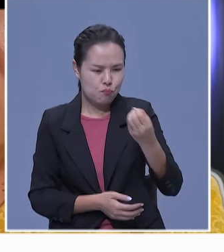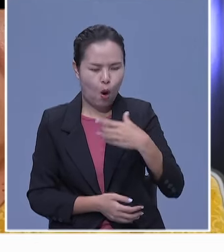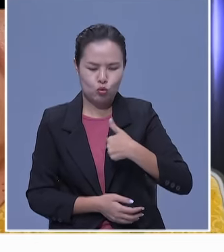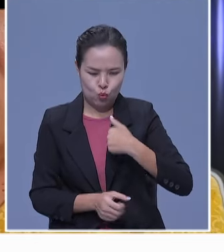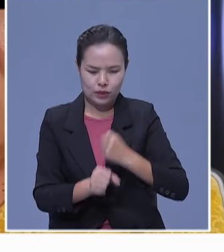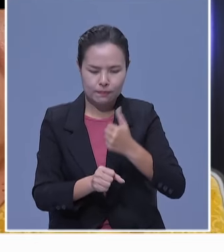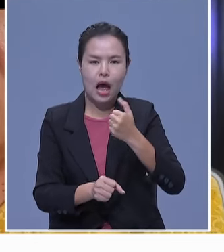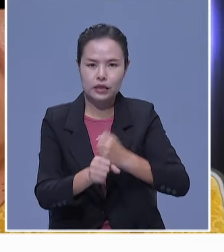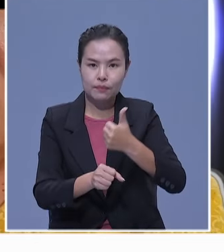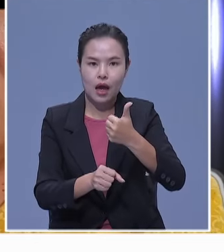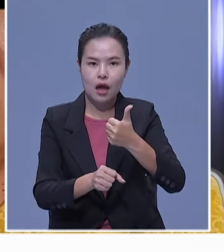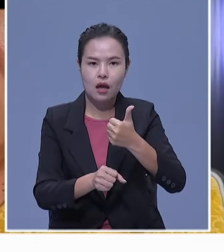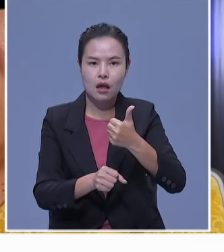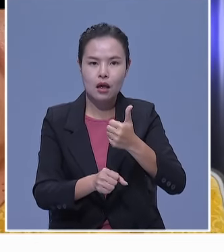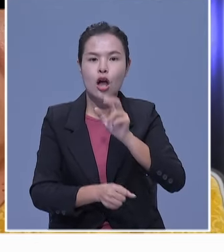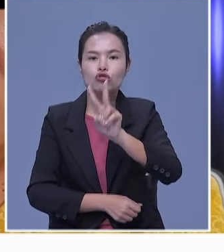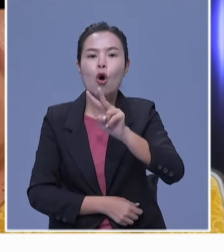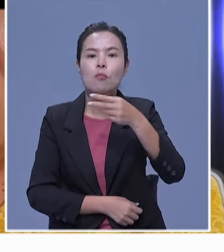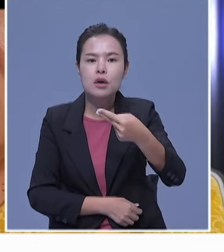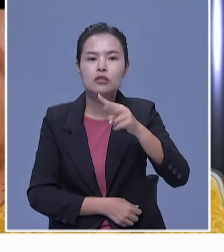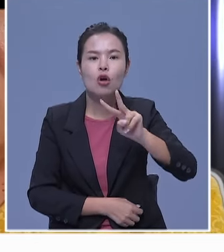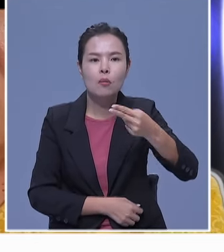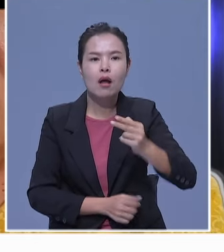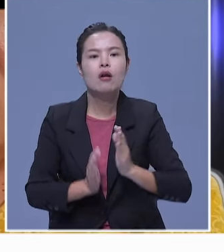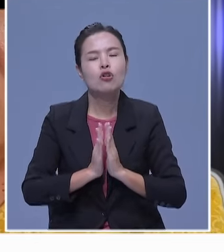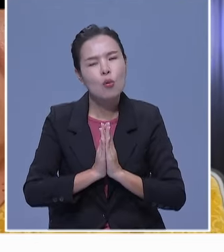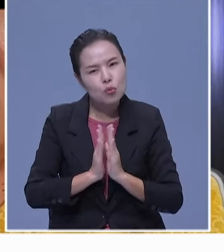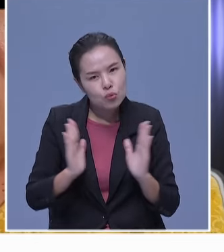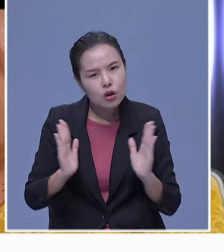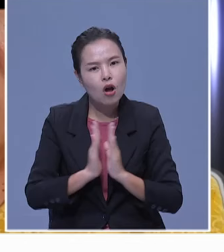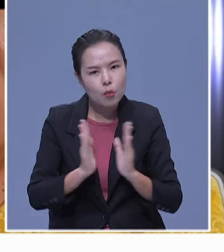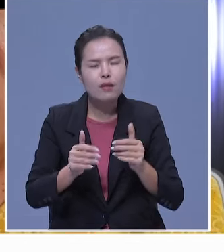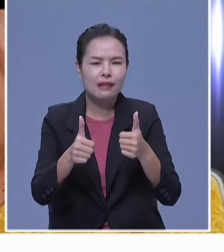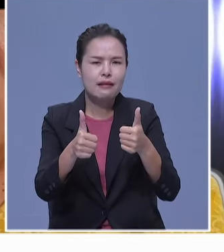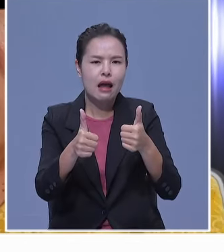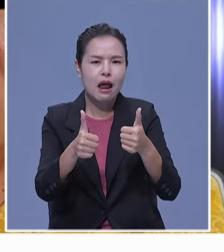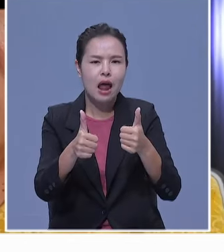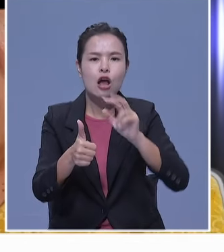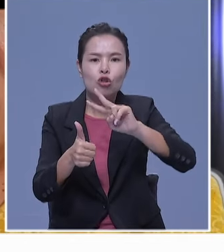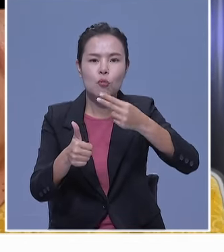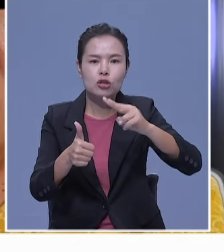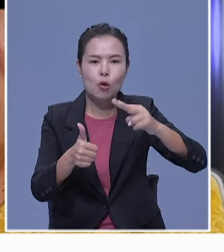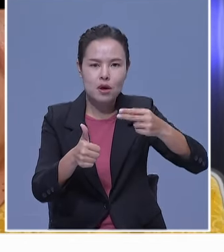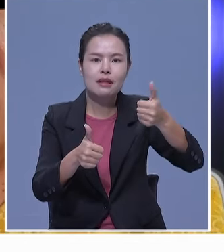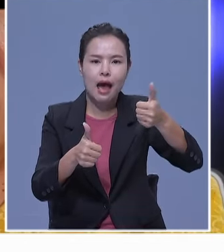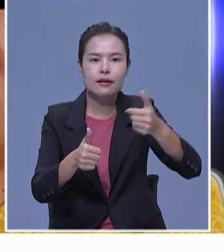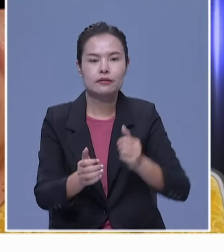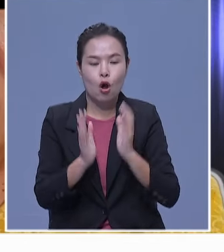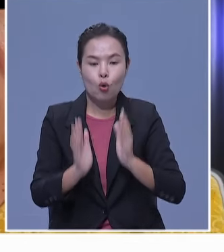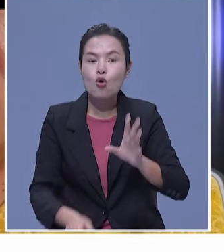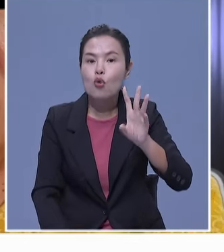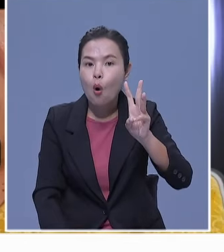ำได้หมด มันต้องดูแลเขาคนละ20,000 โอ้ขอบคุณท่านมากได้เลยค่ะคนละ20,000ได้เลยค่ะ6คนเน